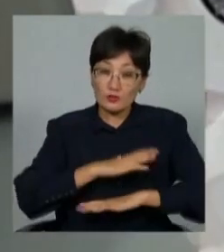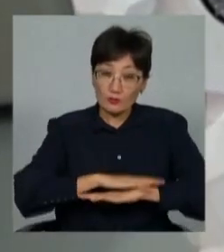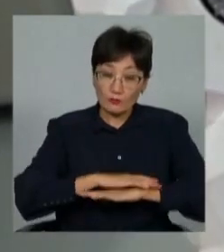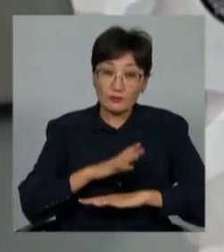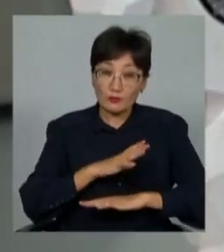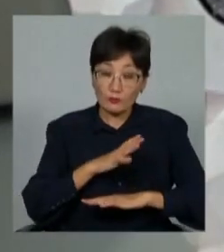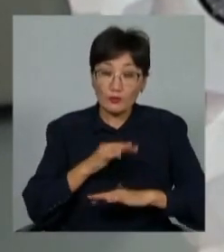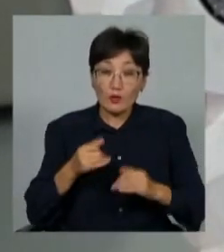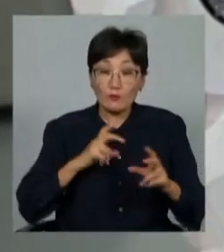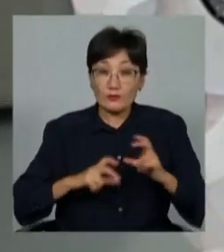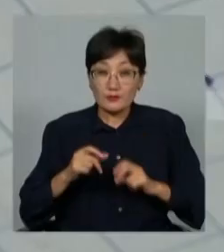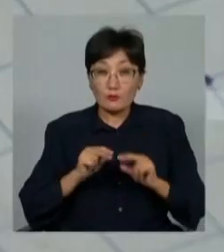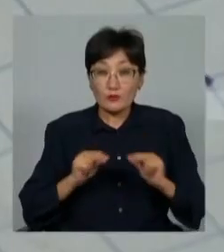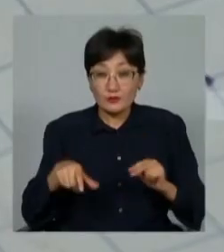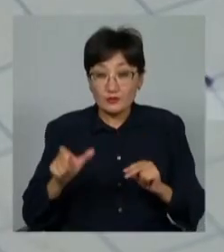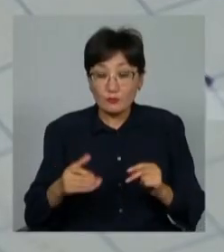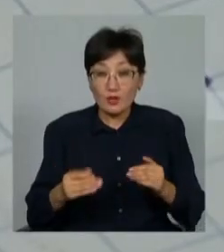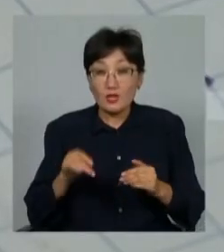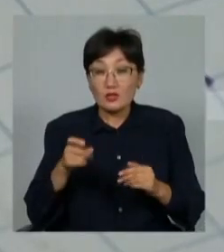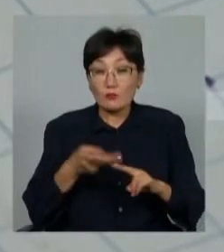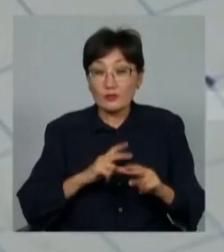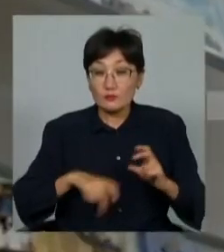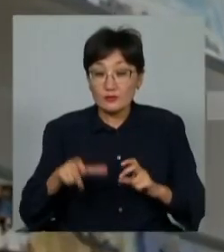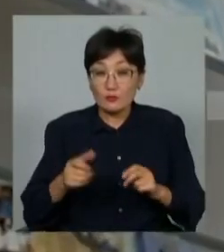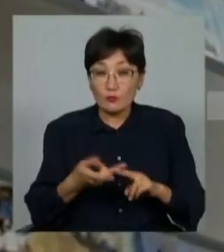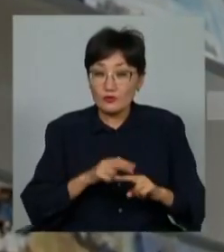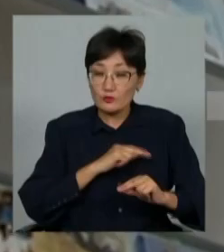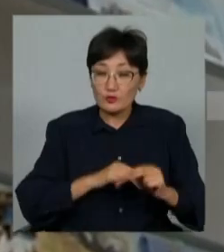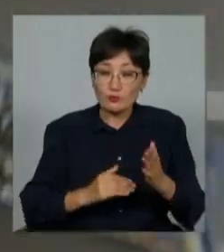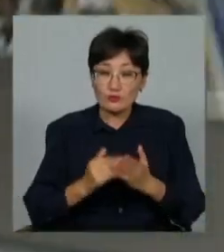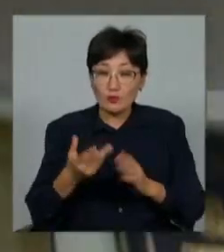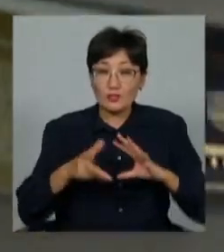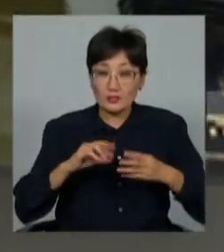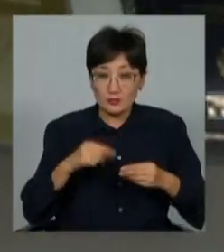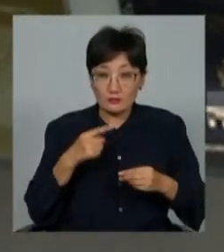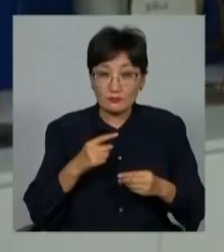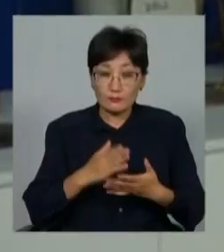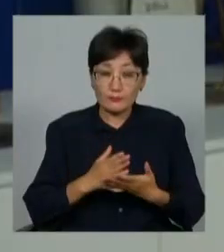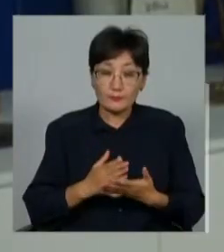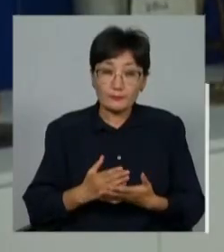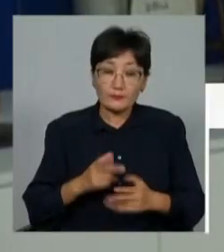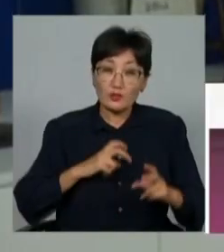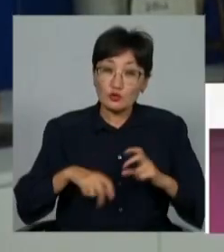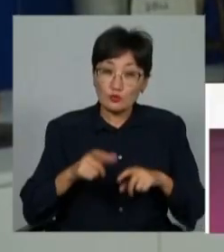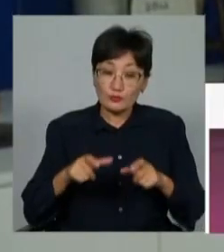да жасырмады. Университет тәлімгерлері Жанғалидің бұл еңбегін өте жоғары нәтиже деп санайды екен.